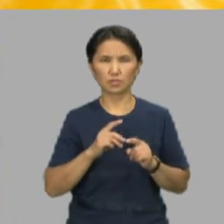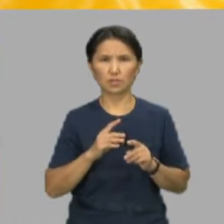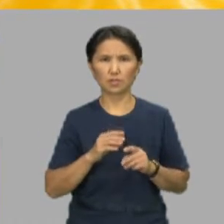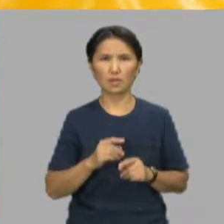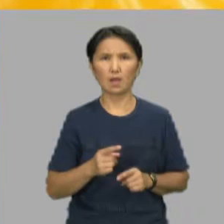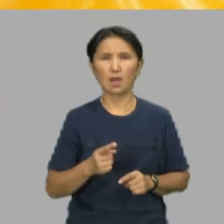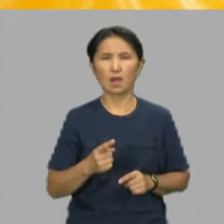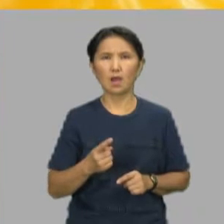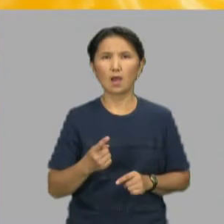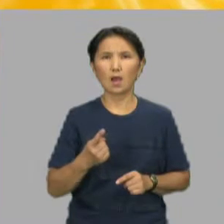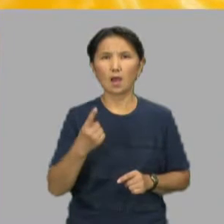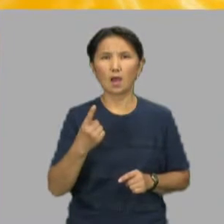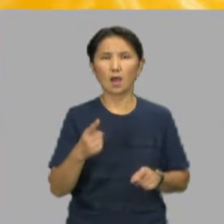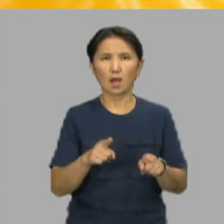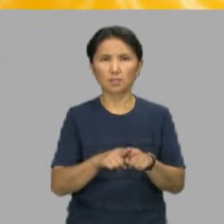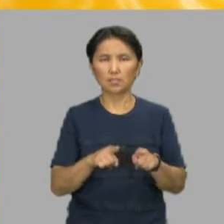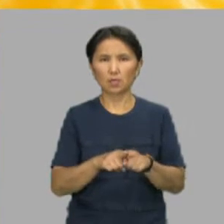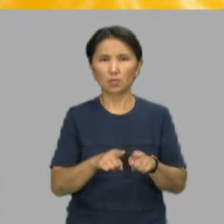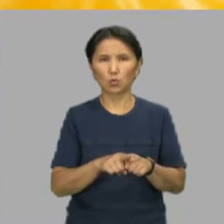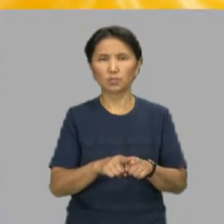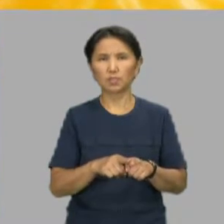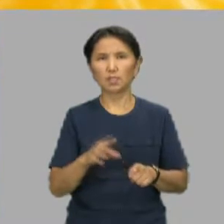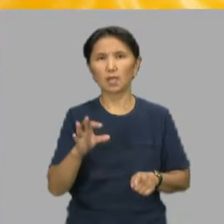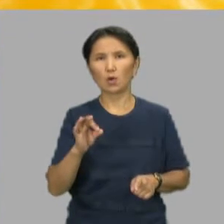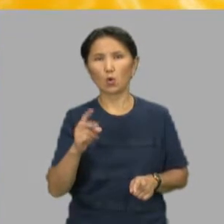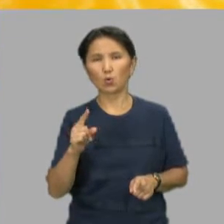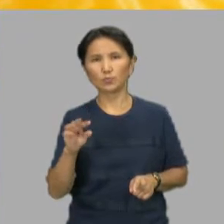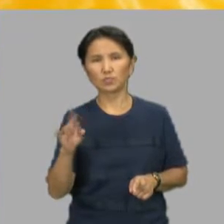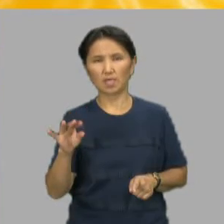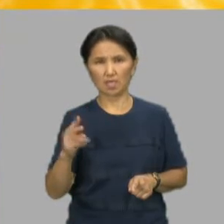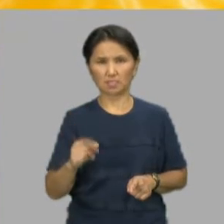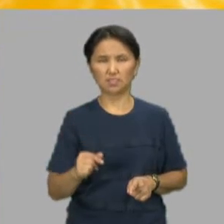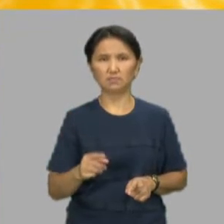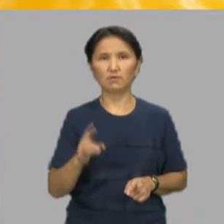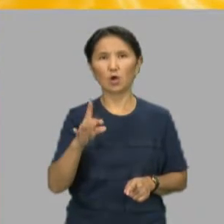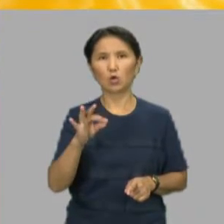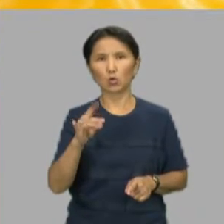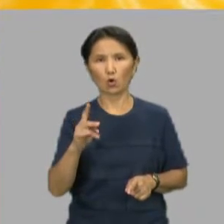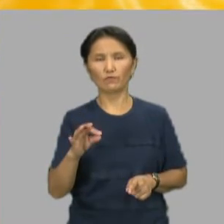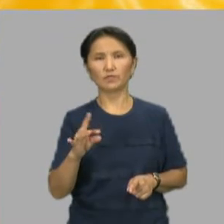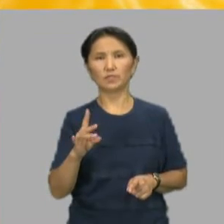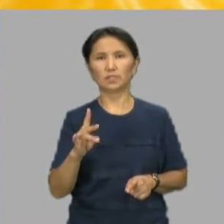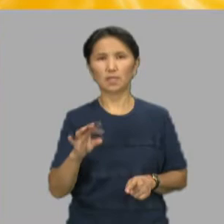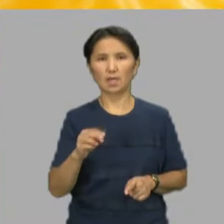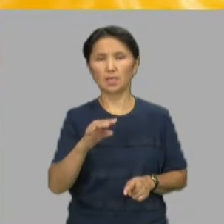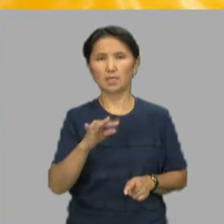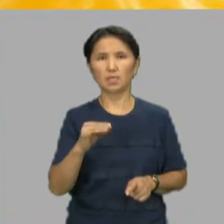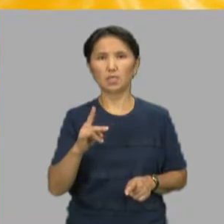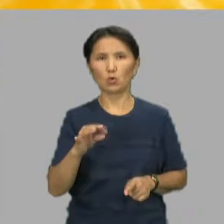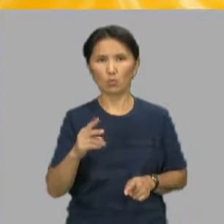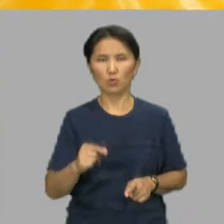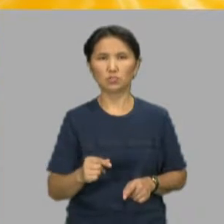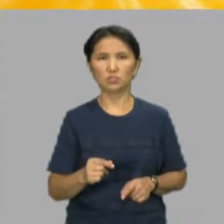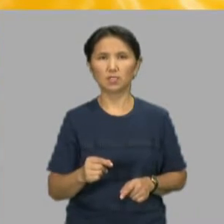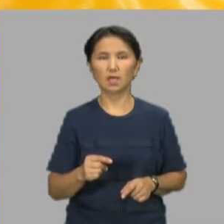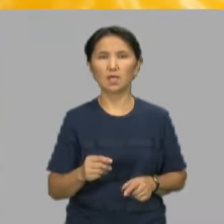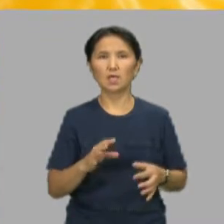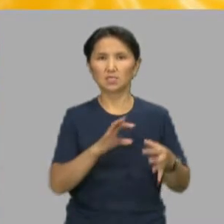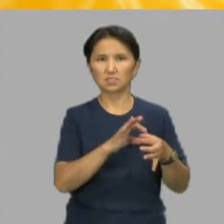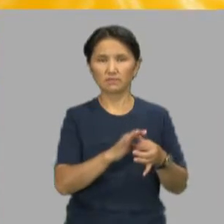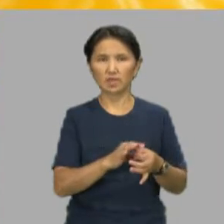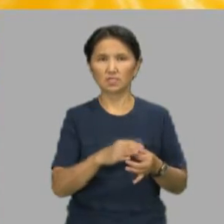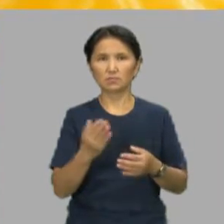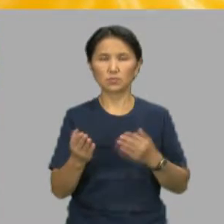Однородные обстоятельства ровно и неумолчно связаны между собой при